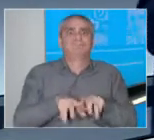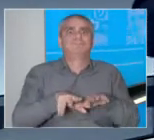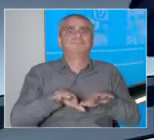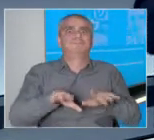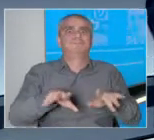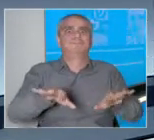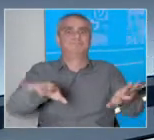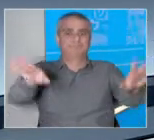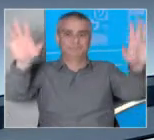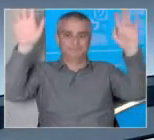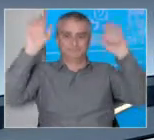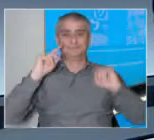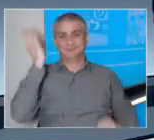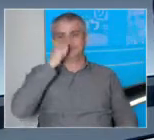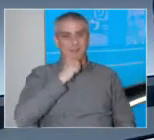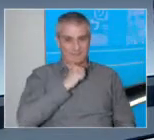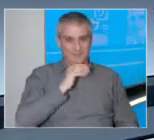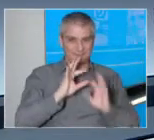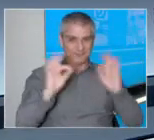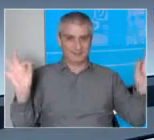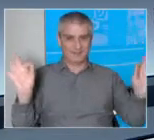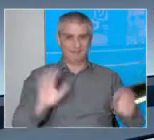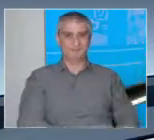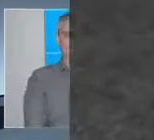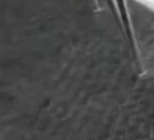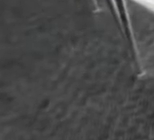לך שאלפים. שחור לבן, מתחילים.